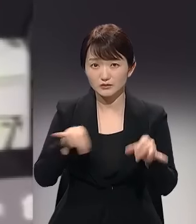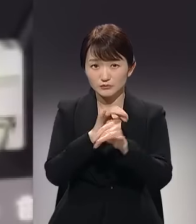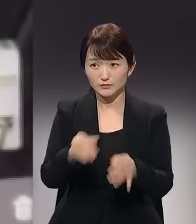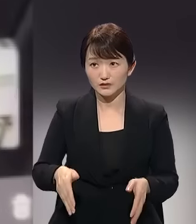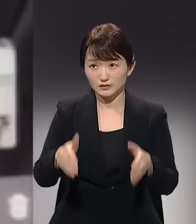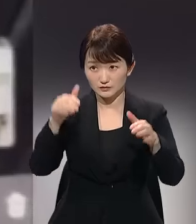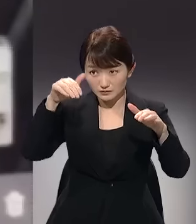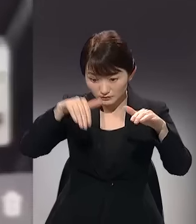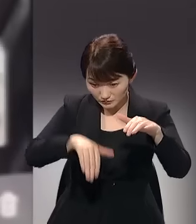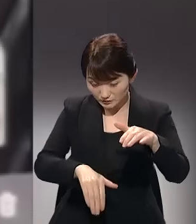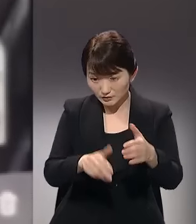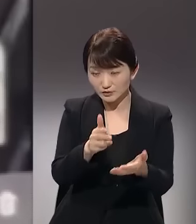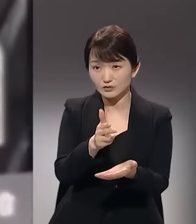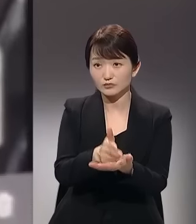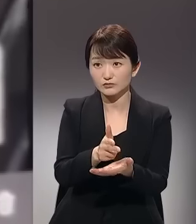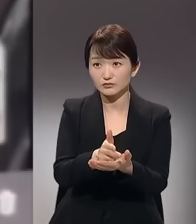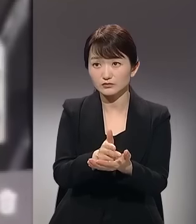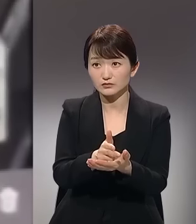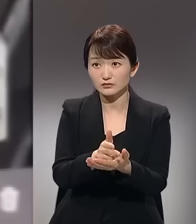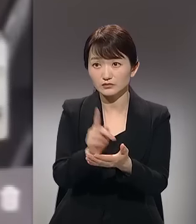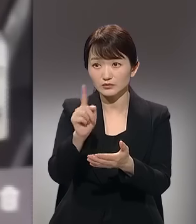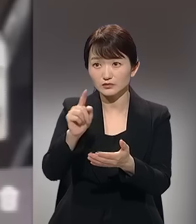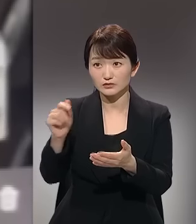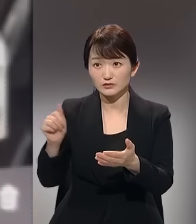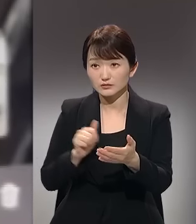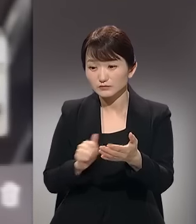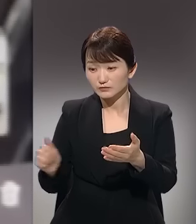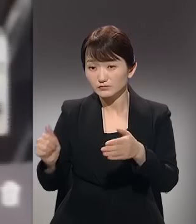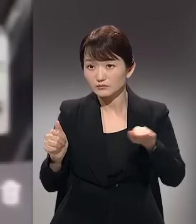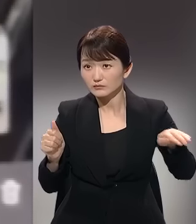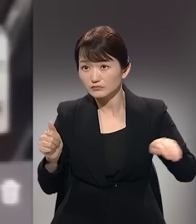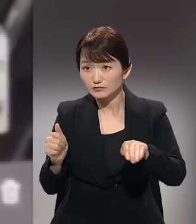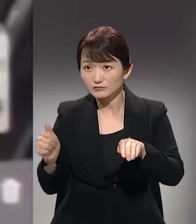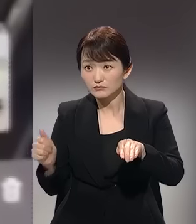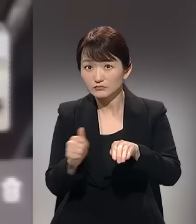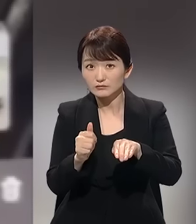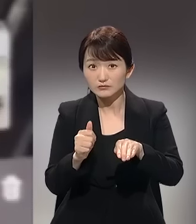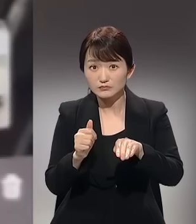웬 남자가 저렇게 차에 다가오더니 말이죠. 마스크를 벗고